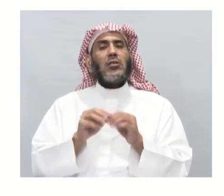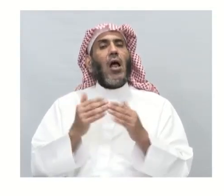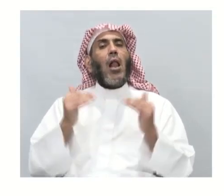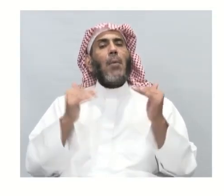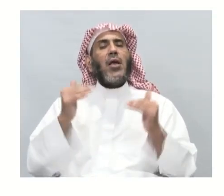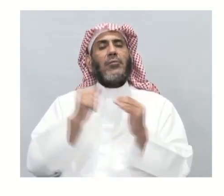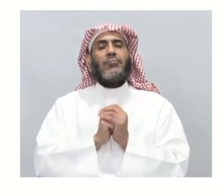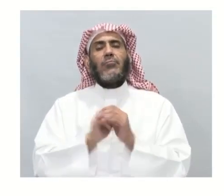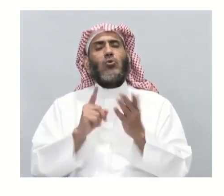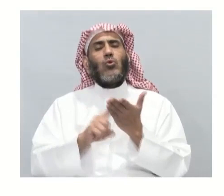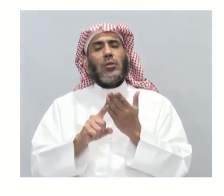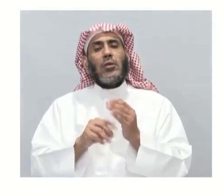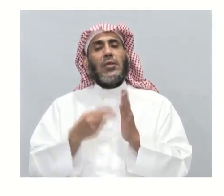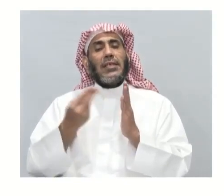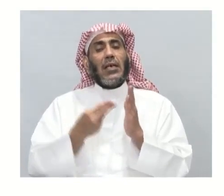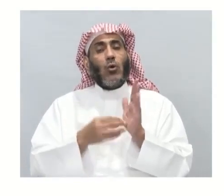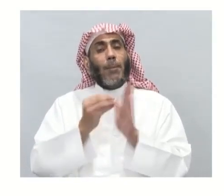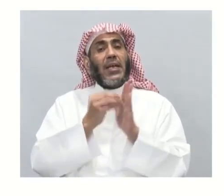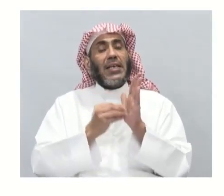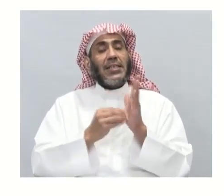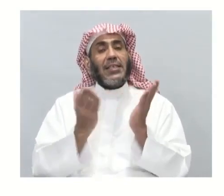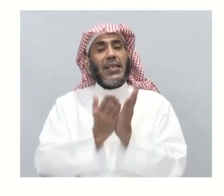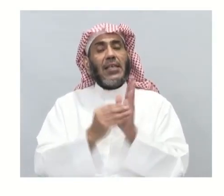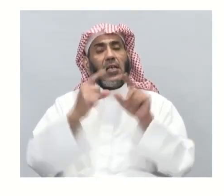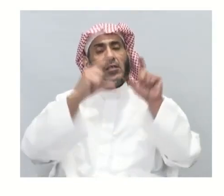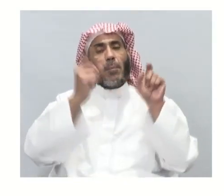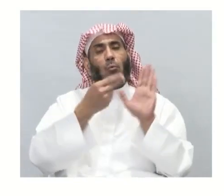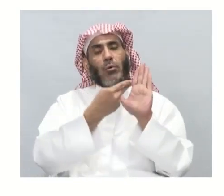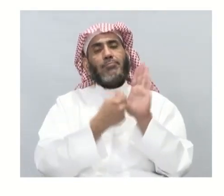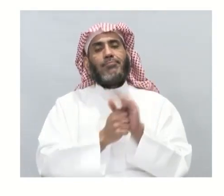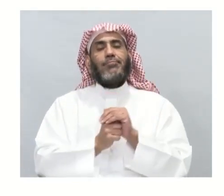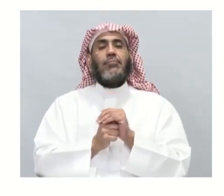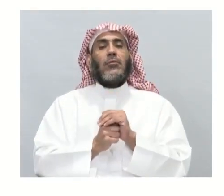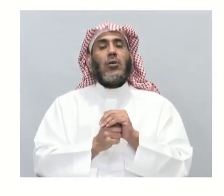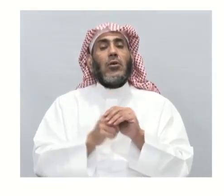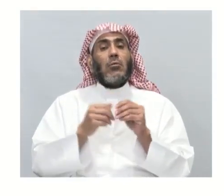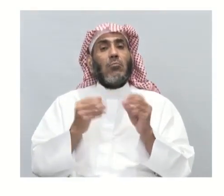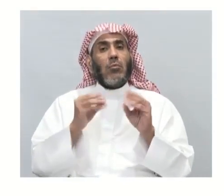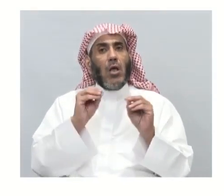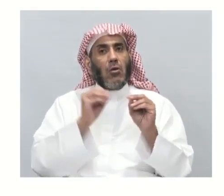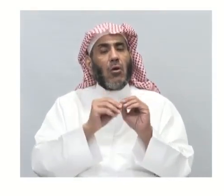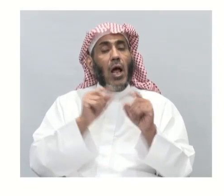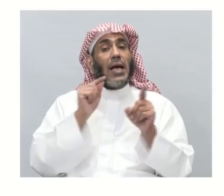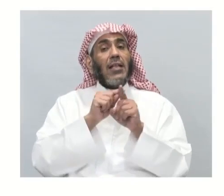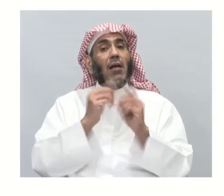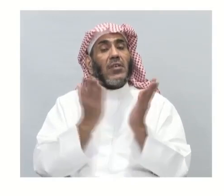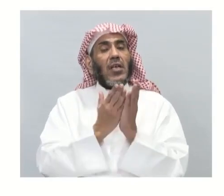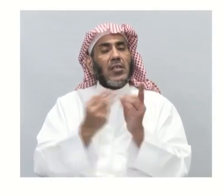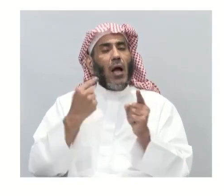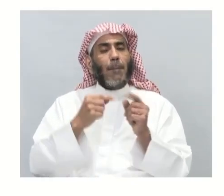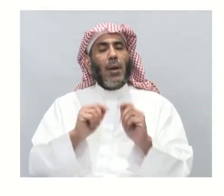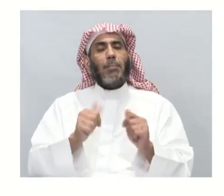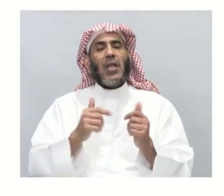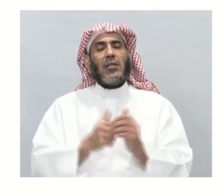لاحظ يقول يكتب عناصر الدرس على السبوره يقول يذكر اهداف الدرس قبل